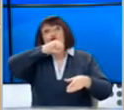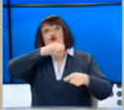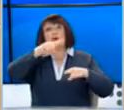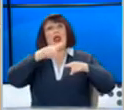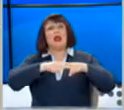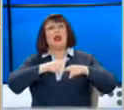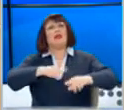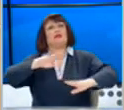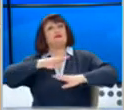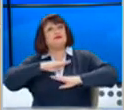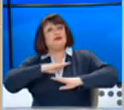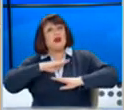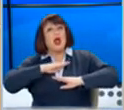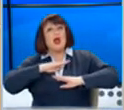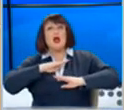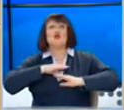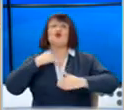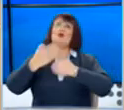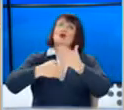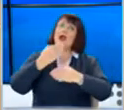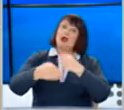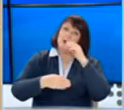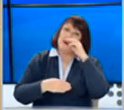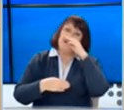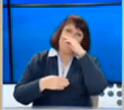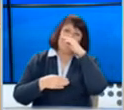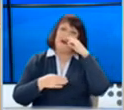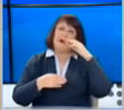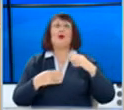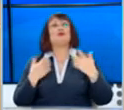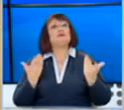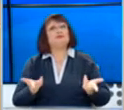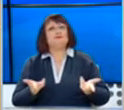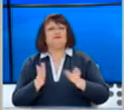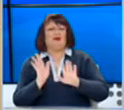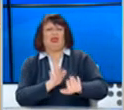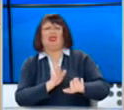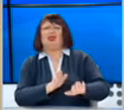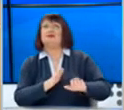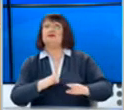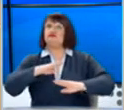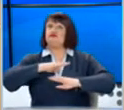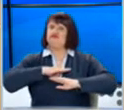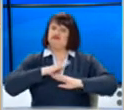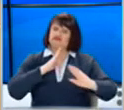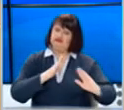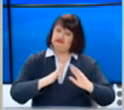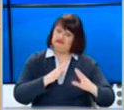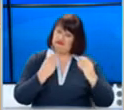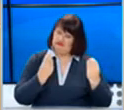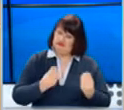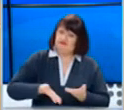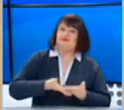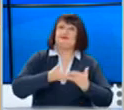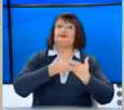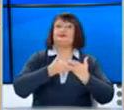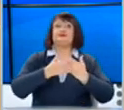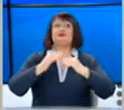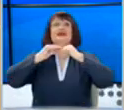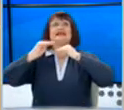ενόπλων δυνάμεων μετά από πολλά χρόνια ουσιαστικά πλήρους επενδυτικής απαξίωσης, με το αν προστατεύουμε τα σύνορα